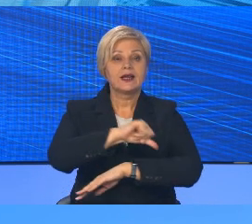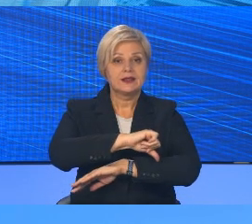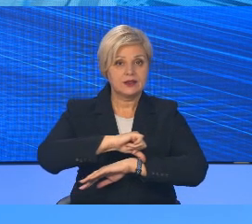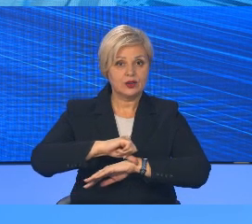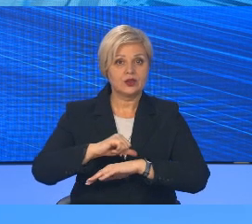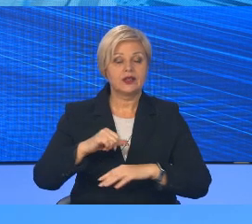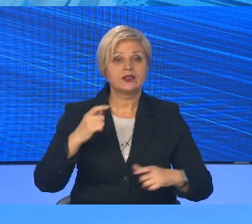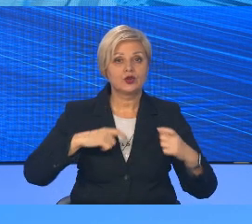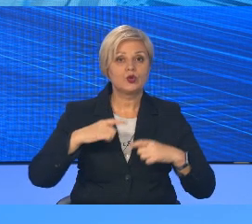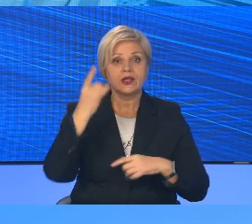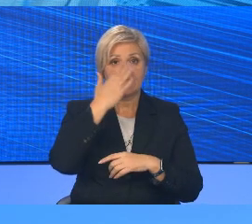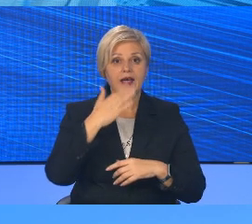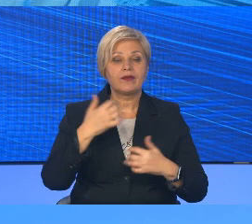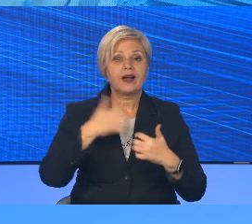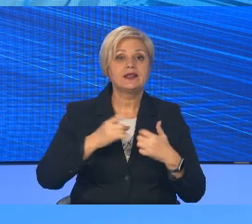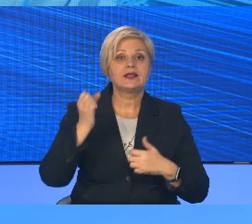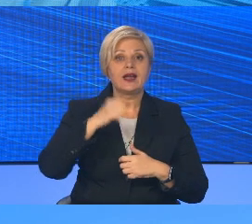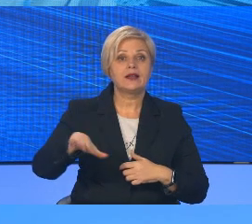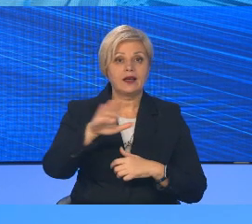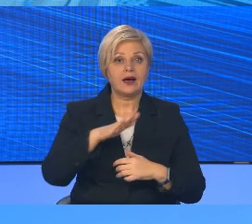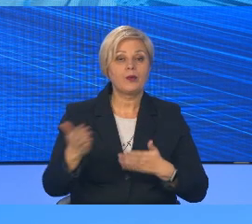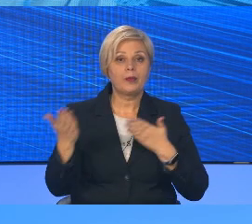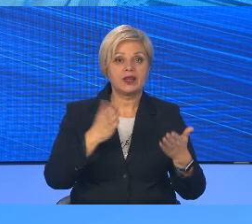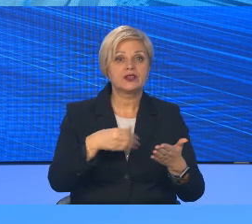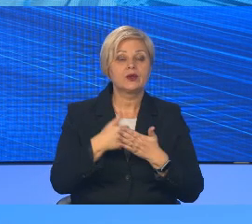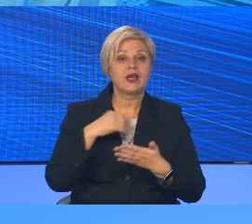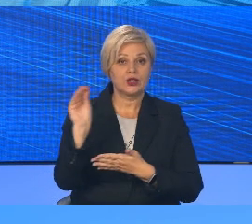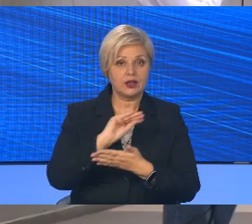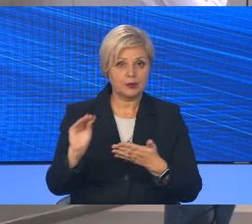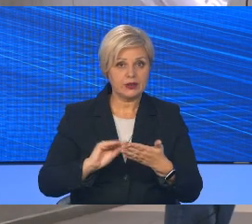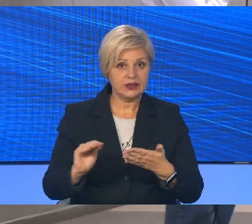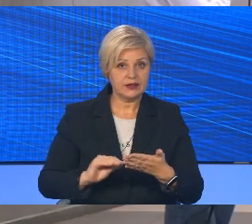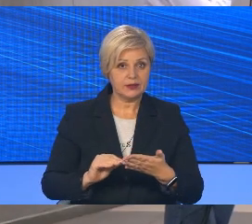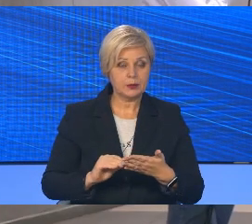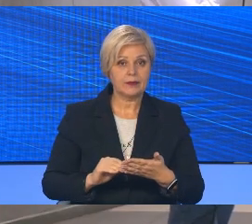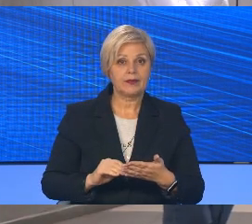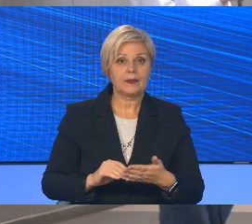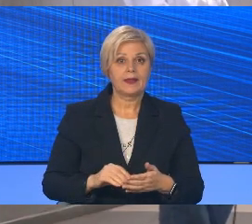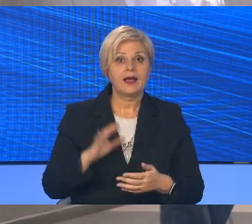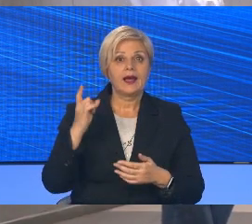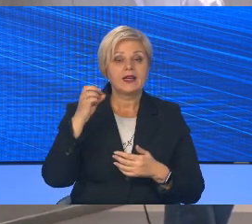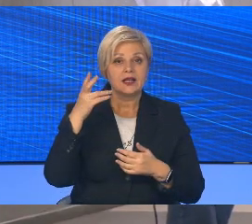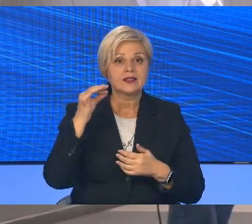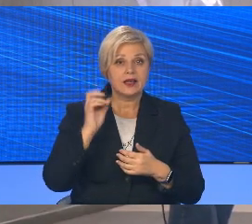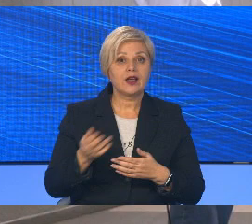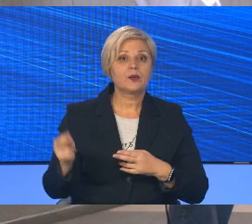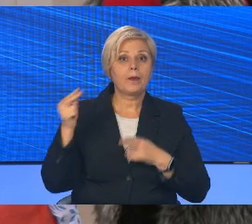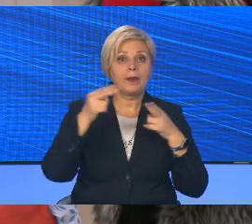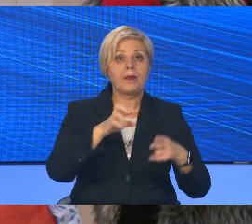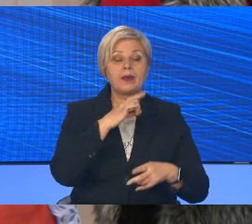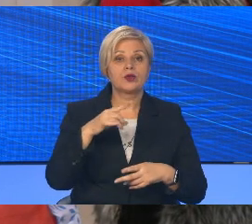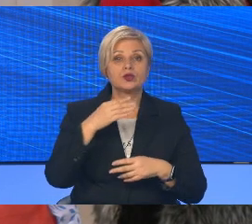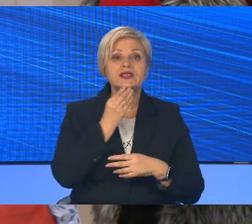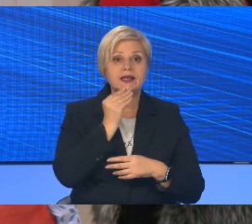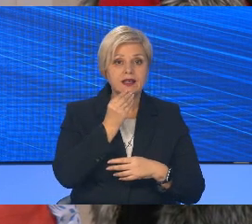из Африки и Средней Азии. Запрошение отримали и наши корреспонденты. Эль Шарбини Эль Саед приехал в Беларусь из